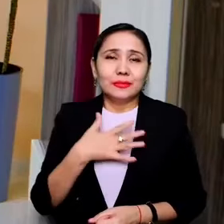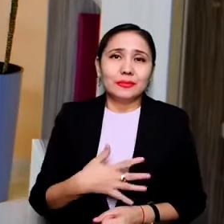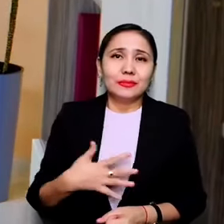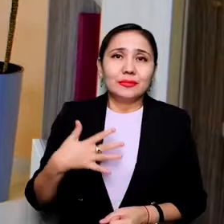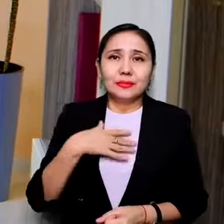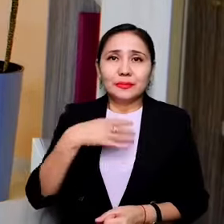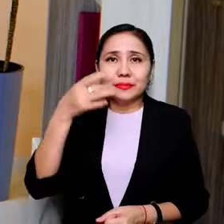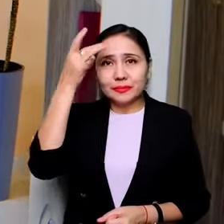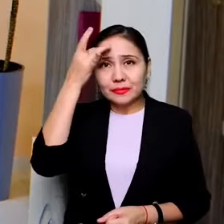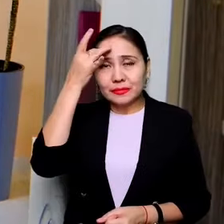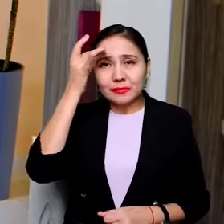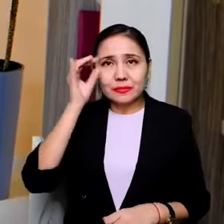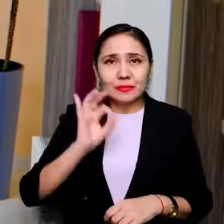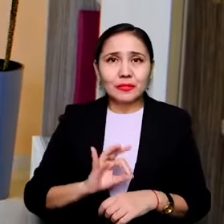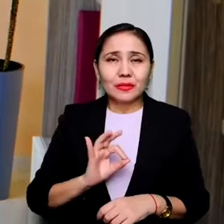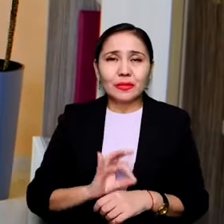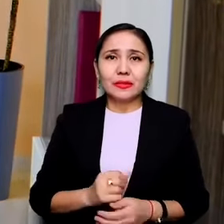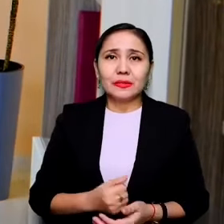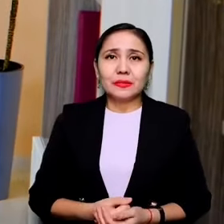باشنه